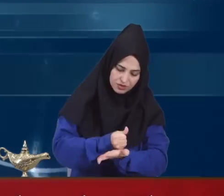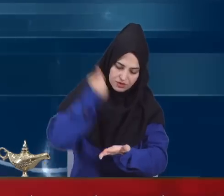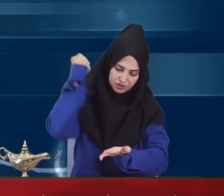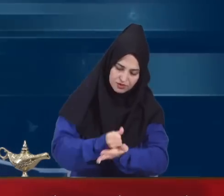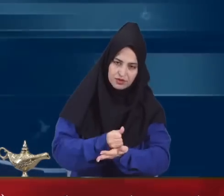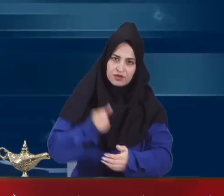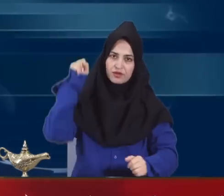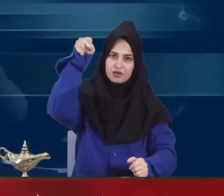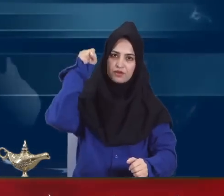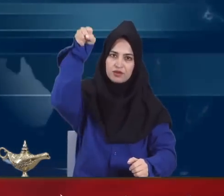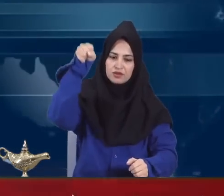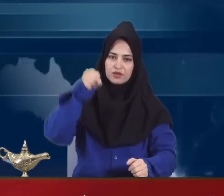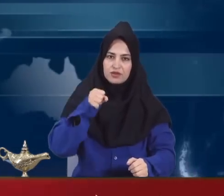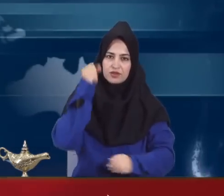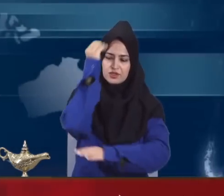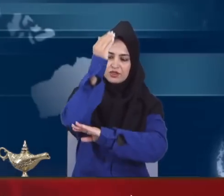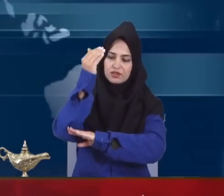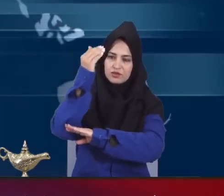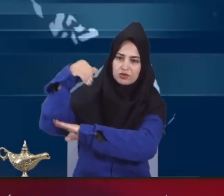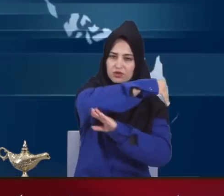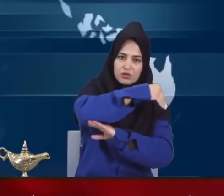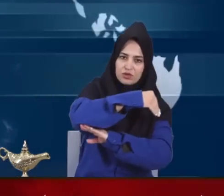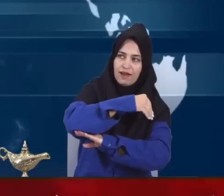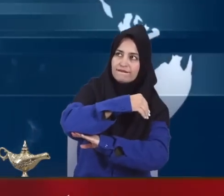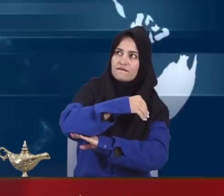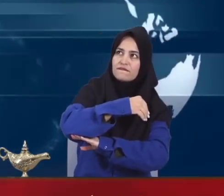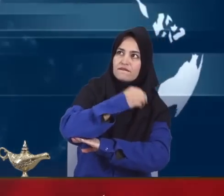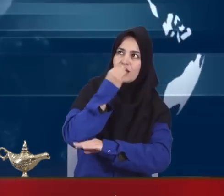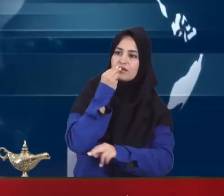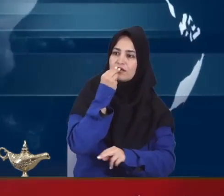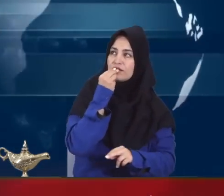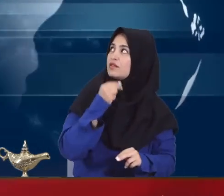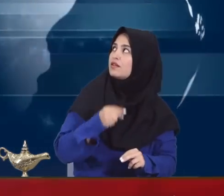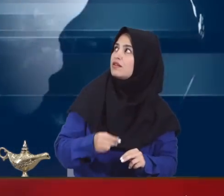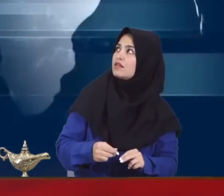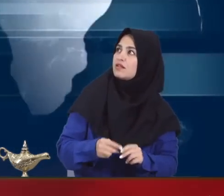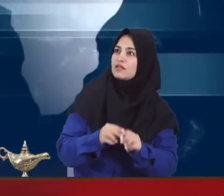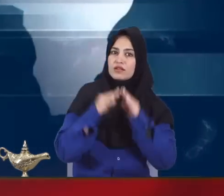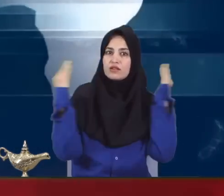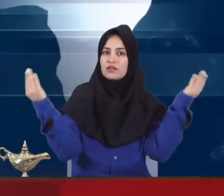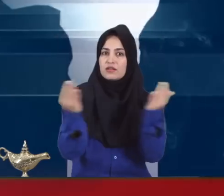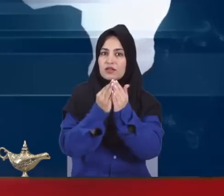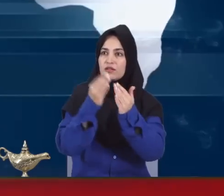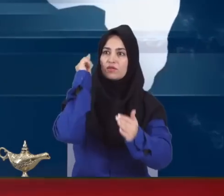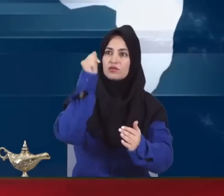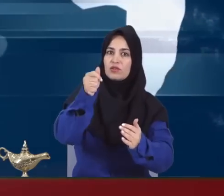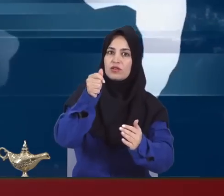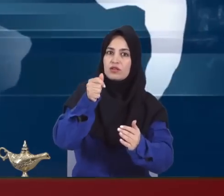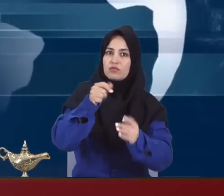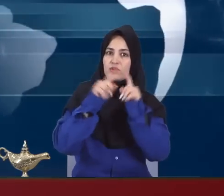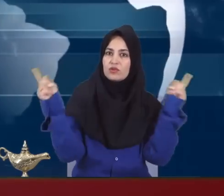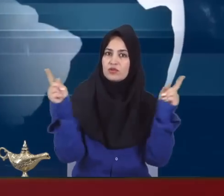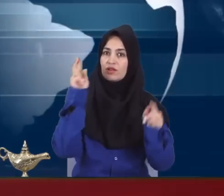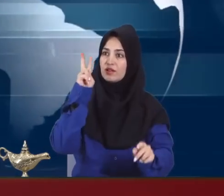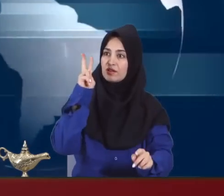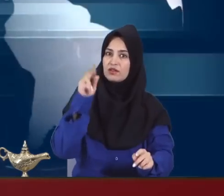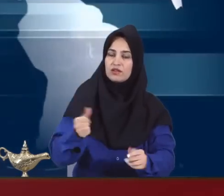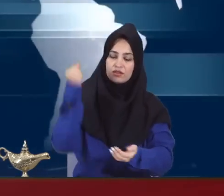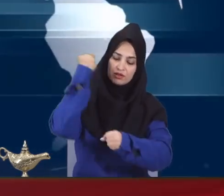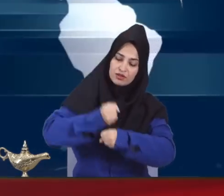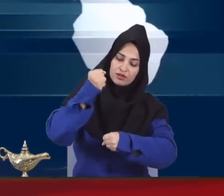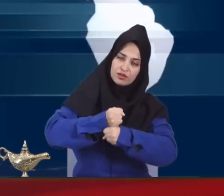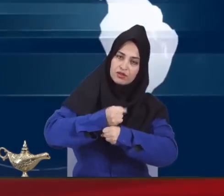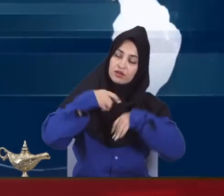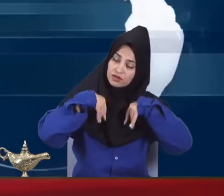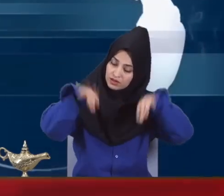در مجاری داور و توپ تانک فشوشه داور ما شغل شریفی نداره، علی دایی و